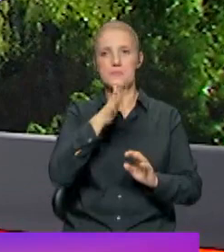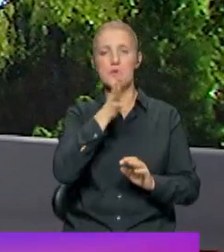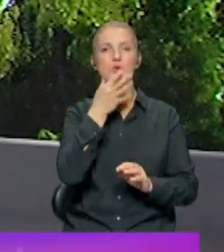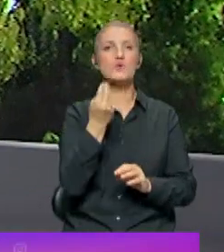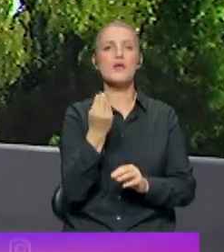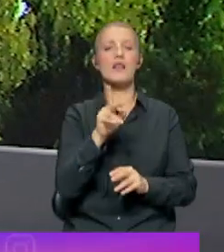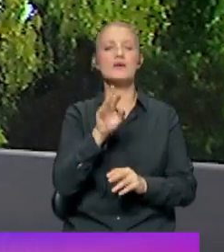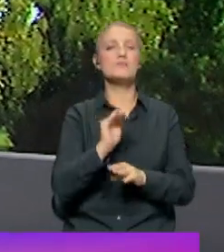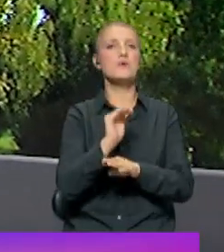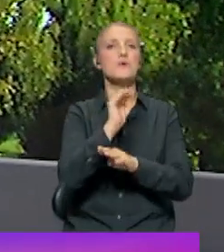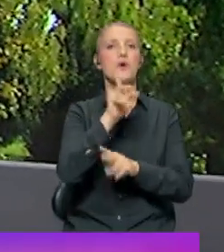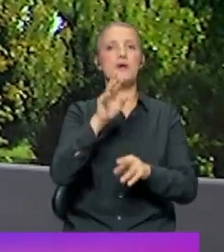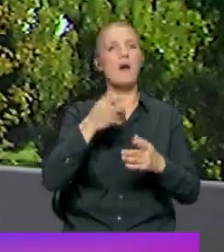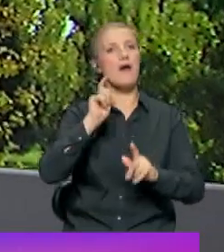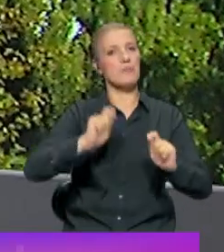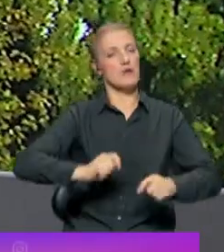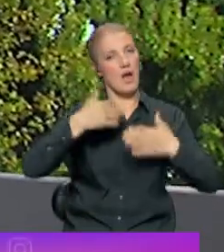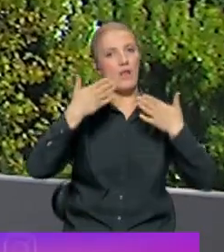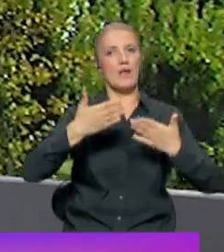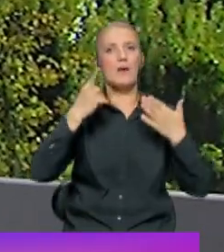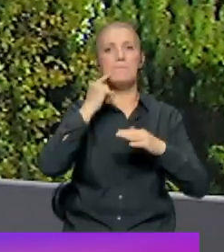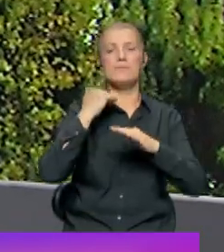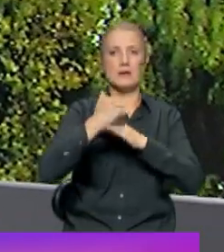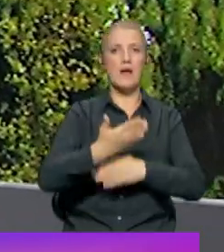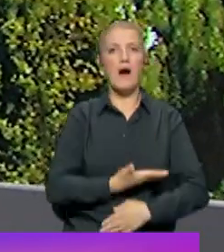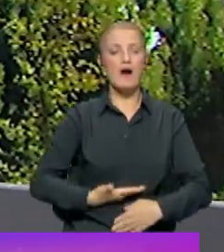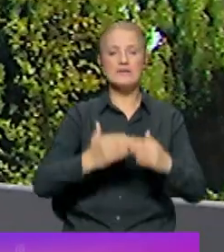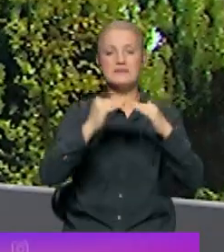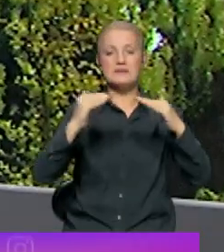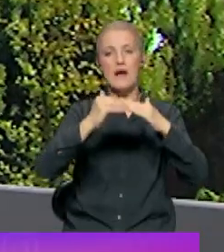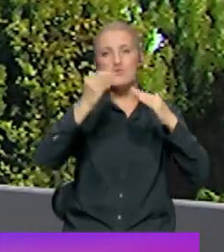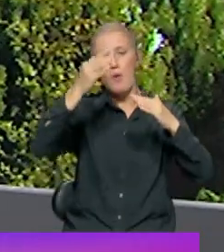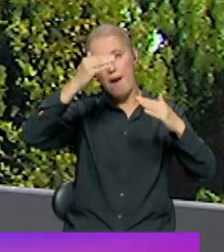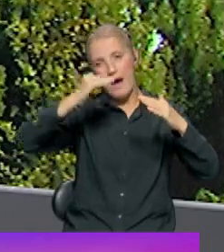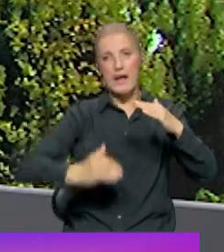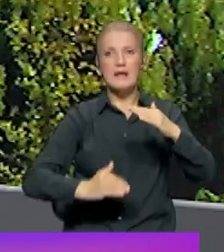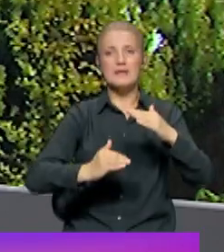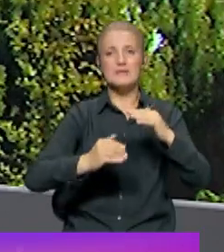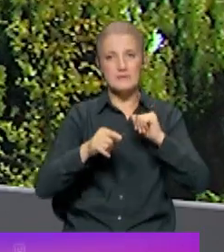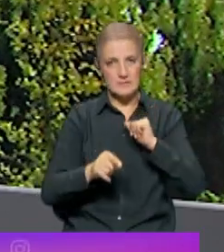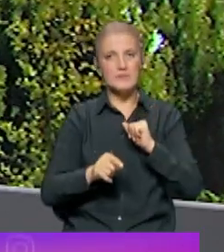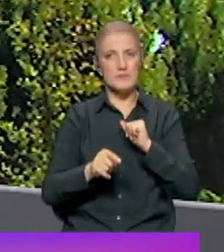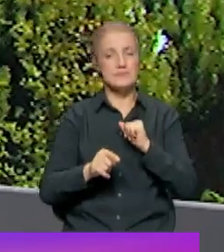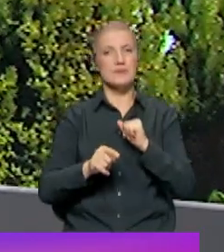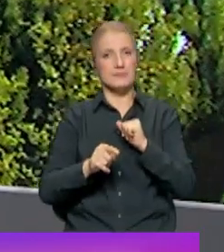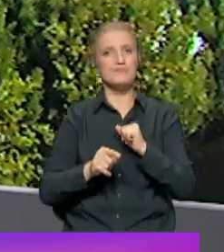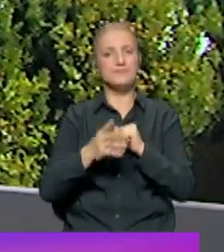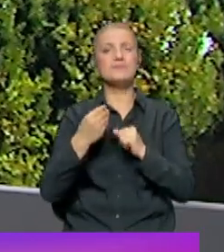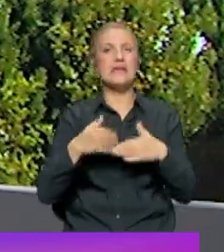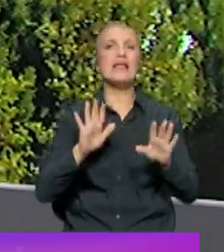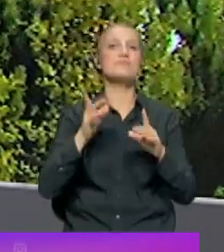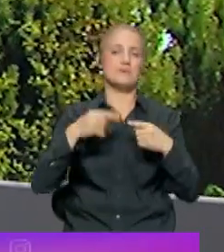güzel günler yaşıyoruz gibi anlatılıyor yapılacaklar millete açlık sınırının çok altında milletçe açlık sınırının çok altında